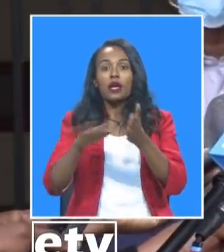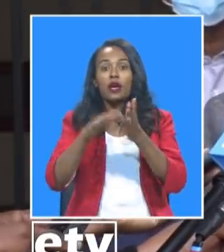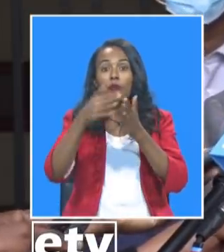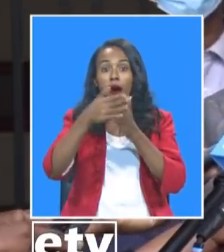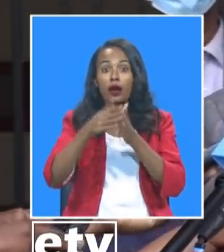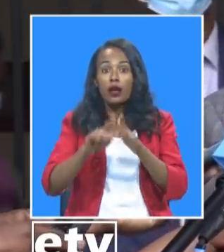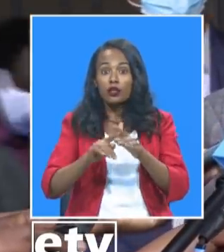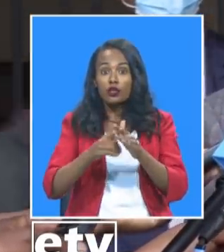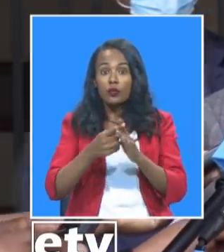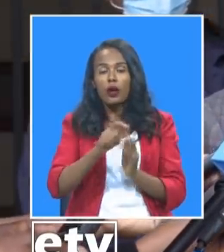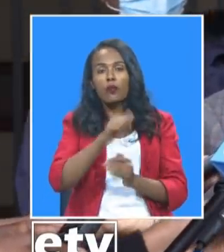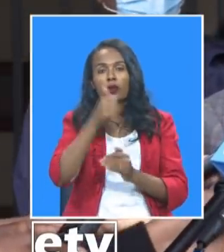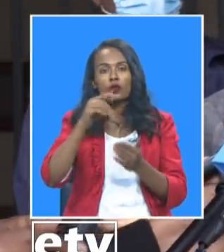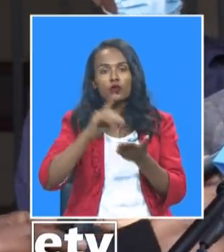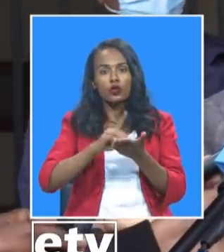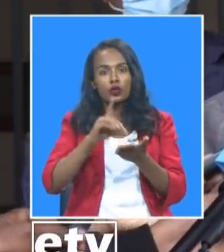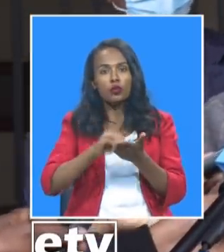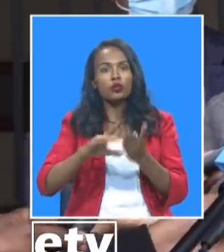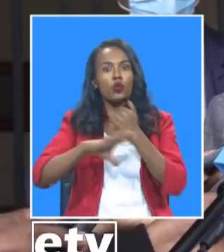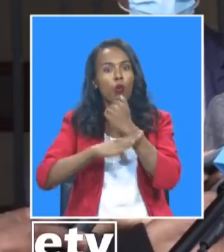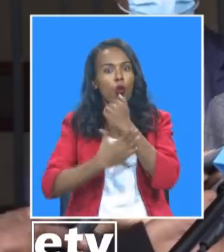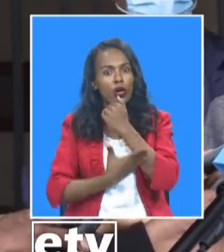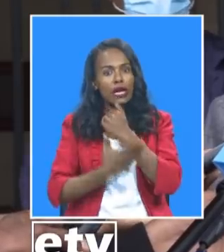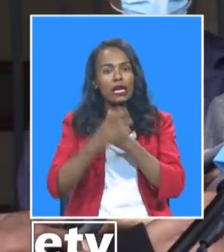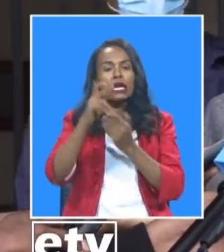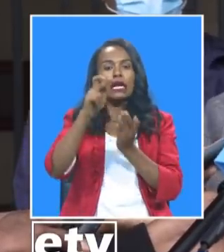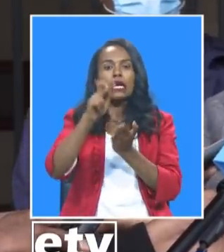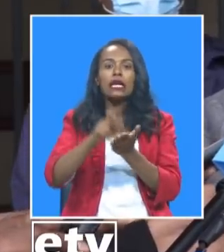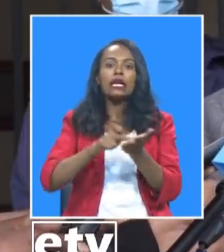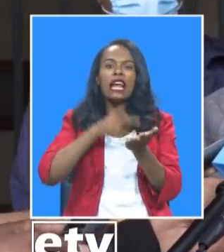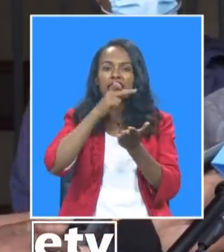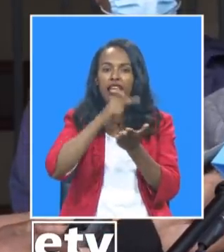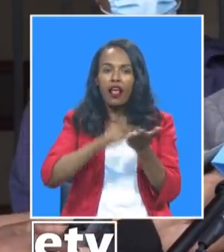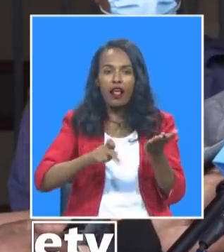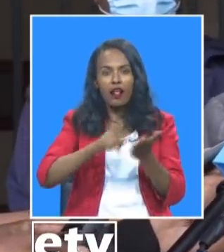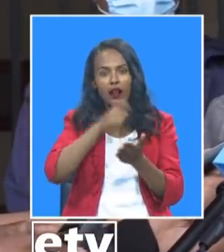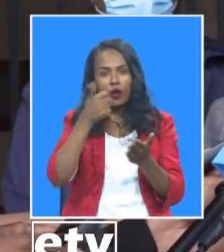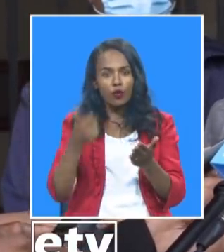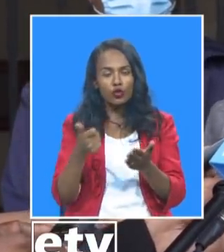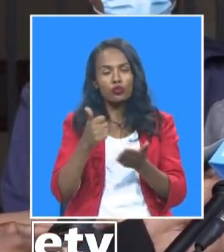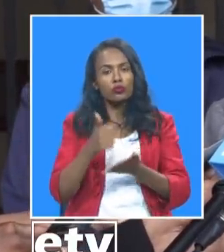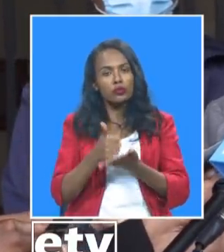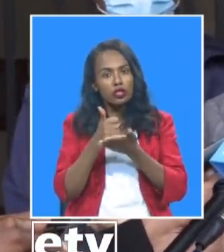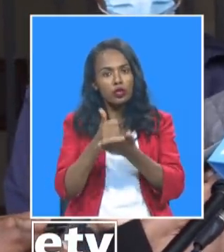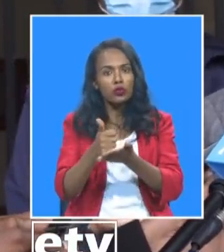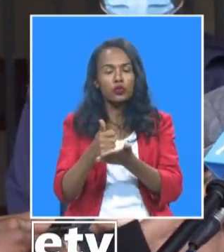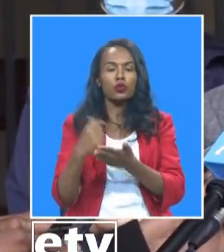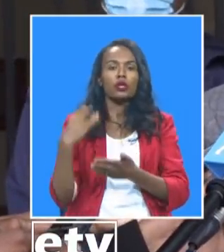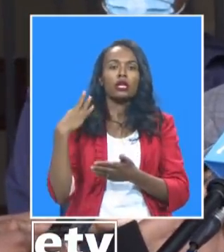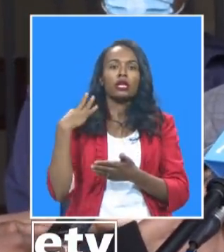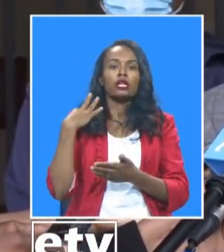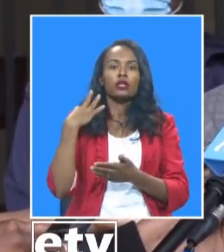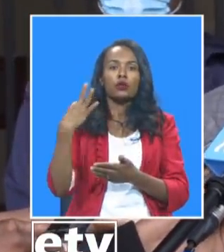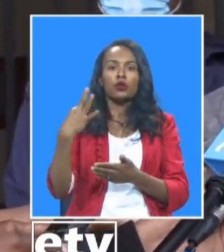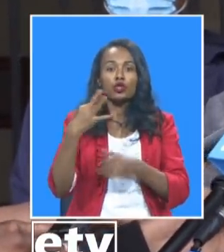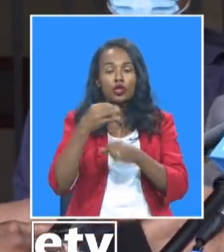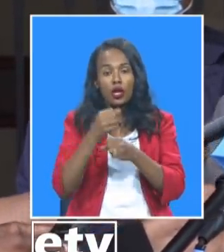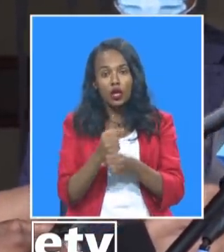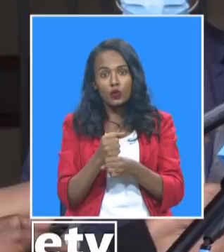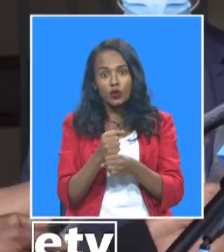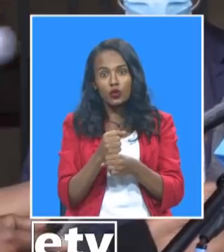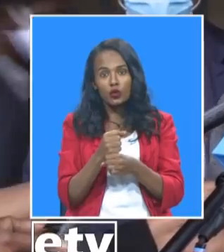ጀምረናል። በሌሎች ከተሞችም ጎንደር፣ ደሴና ሌሎች ከተሞችም እንዲሁም ደግሞ ሚረዱ ግለሰቦች